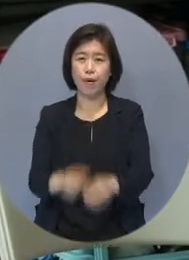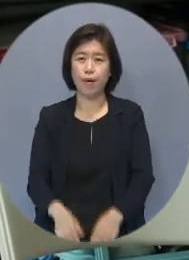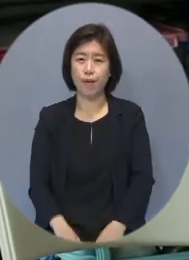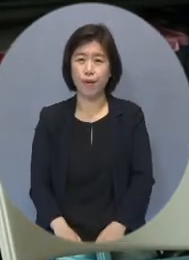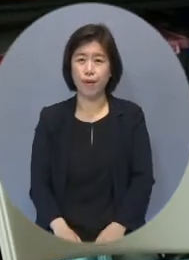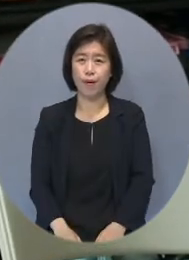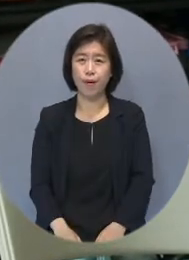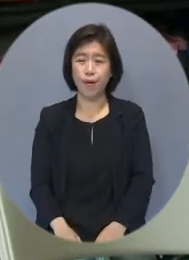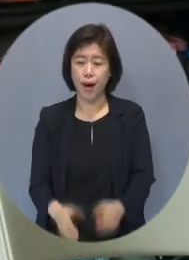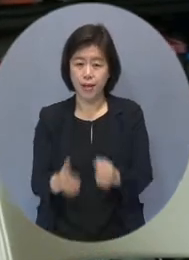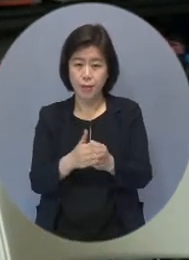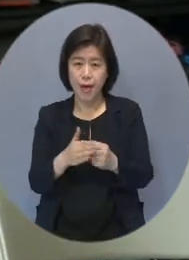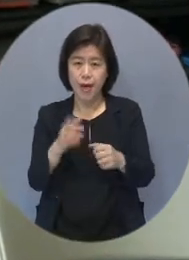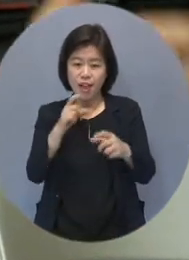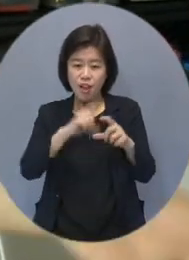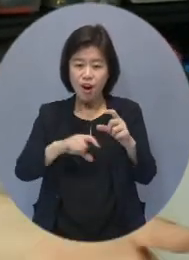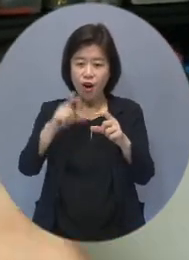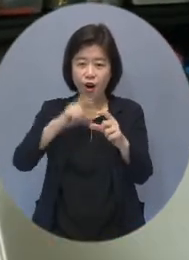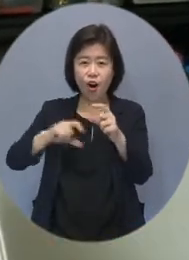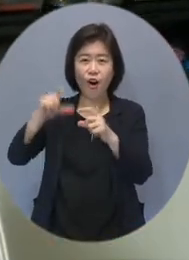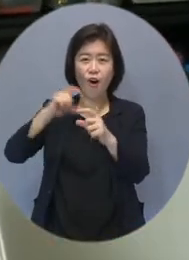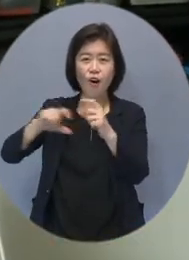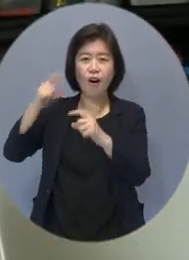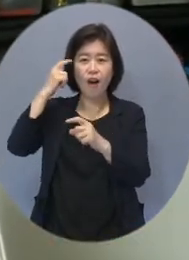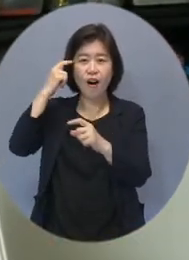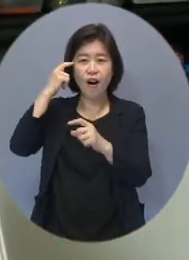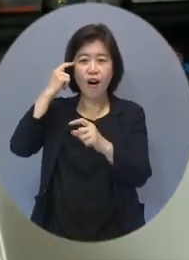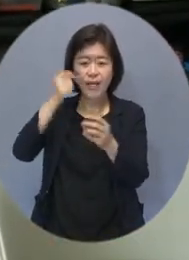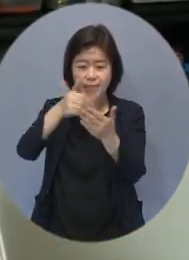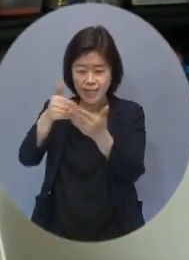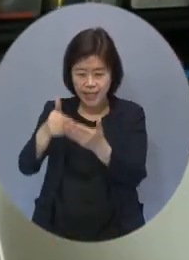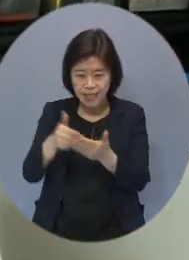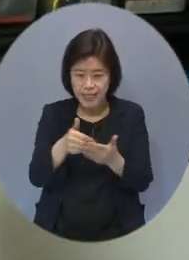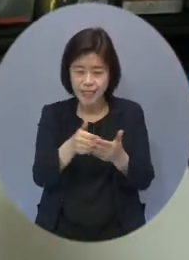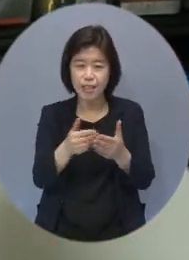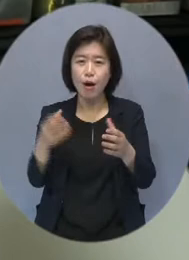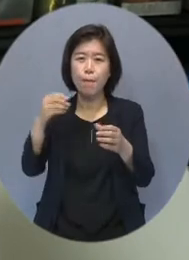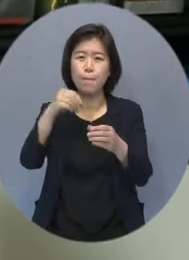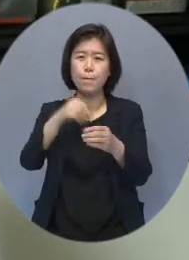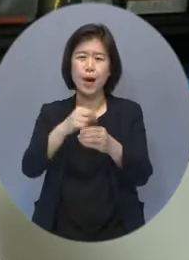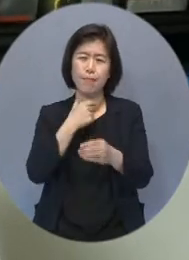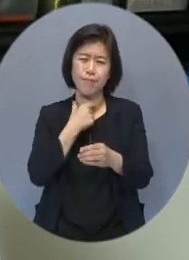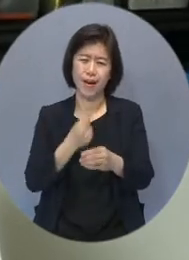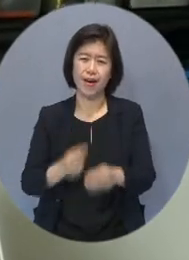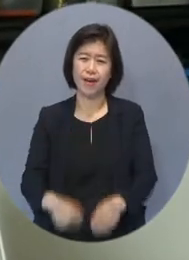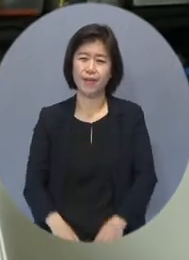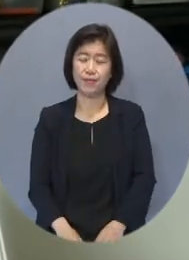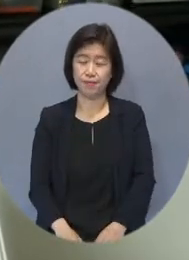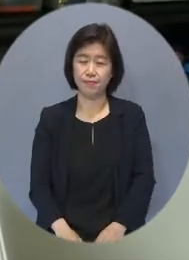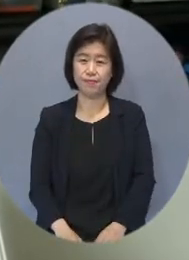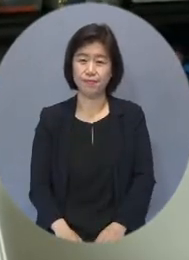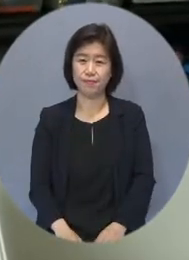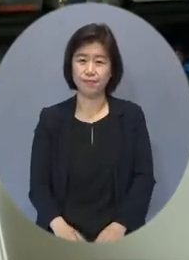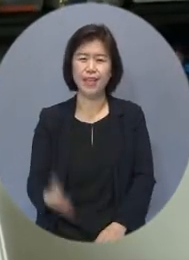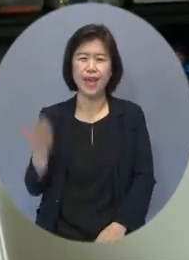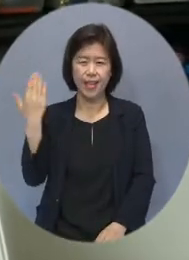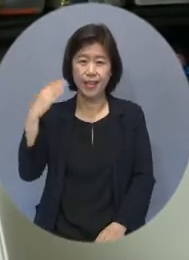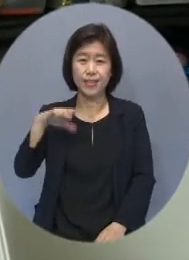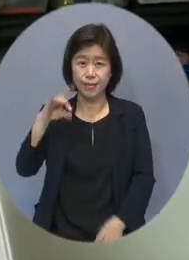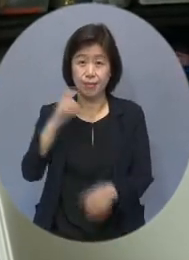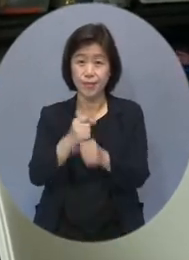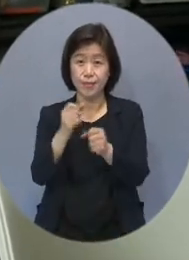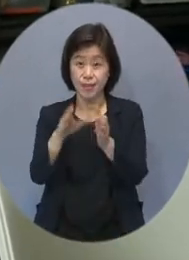참는 거죠. 그래서 뭘 좀 더 채워야 되고 거기 뭔가 좀 더 들어갔으면 좋겠고 막 이런 것들이 자꾸 이제 생기다